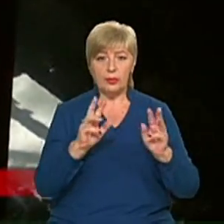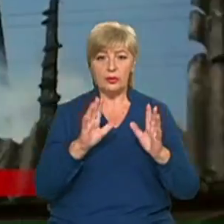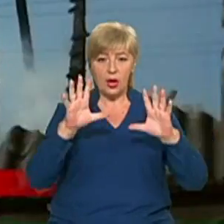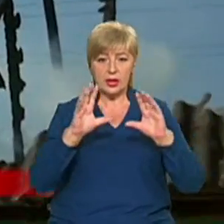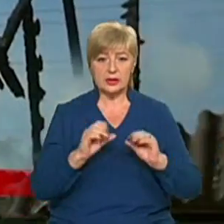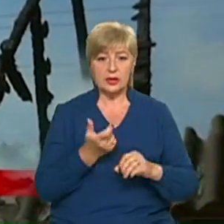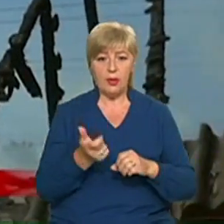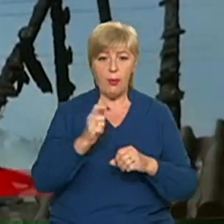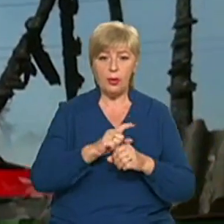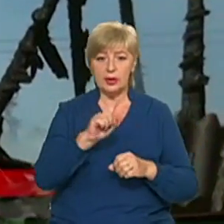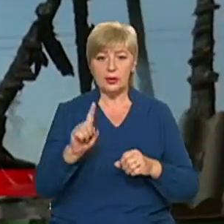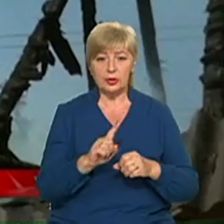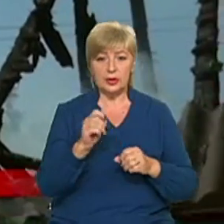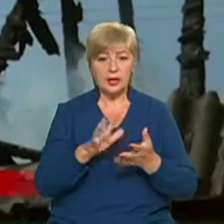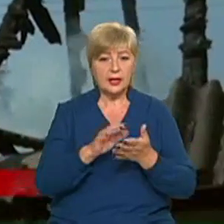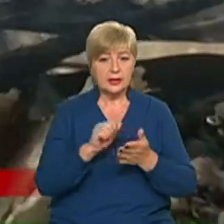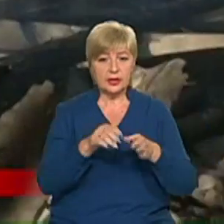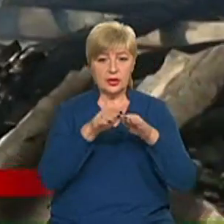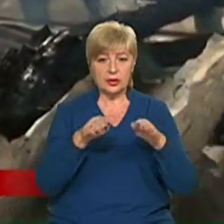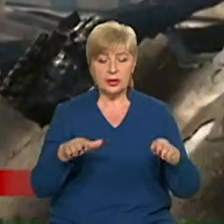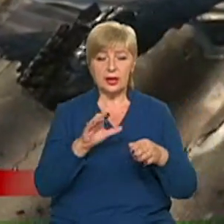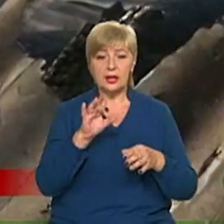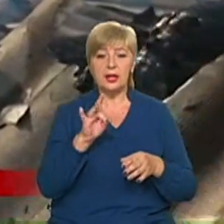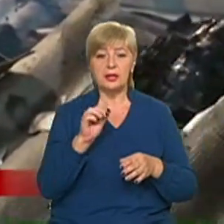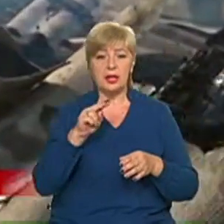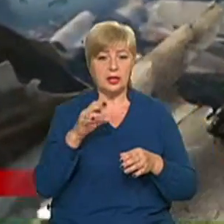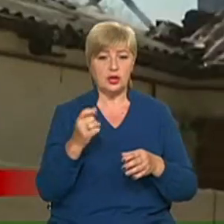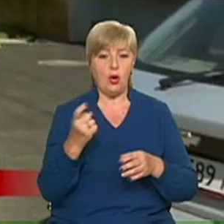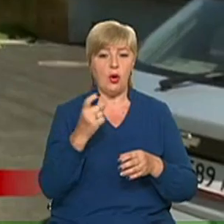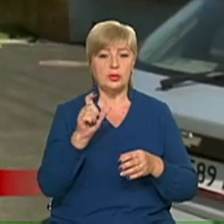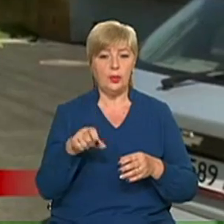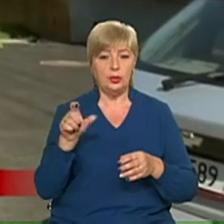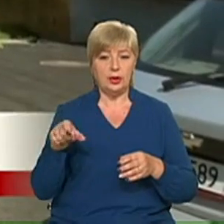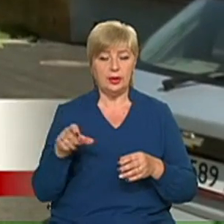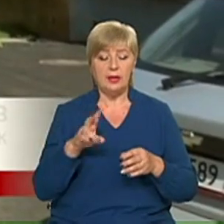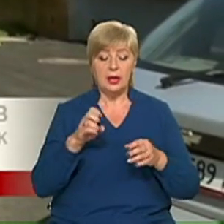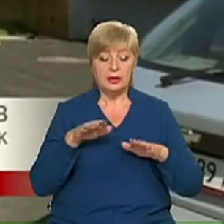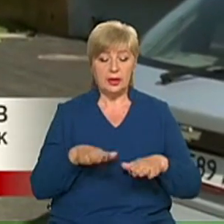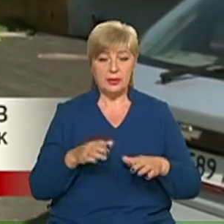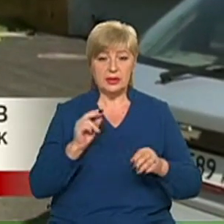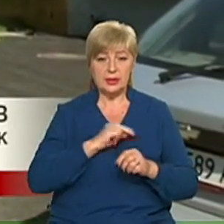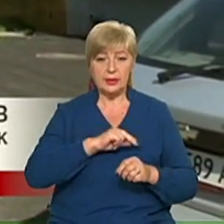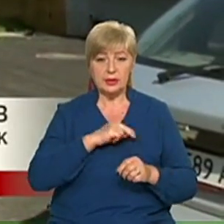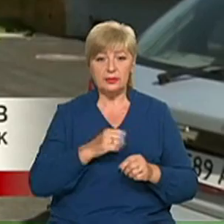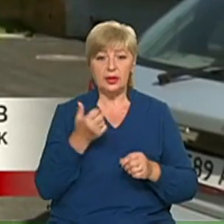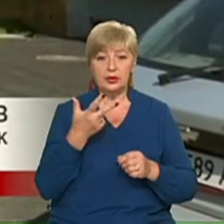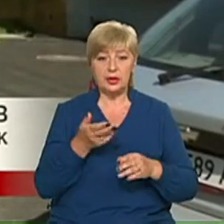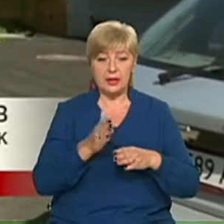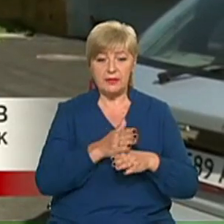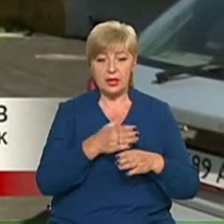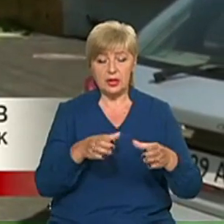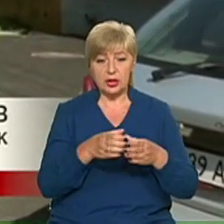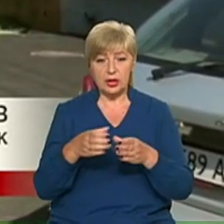понад годину. Воно знищило дах та речі господарів. На місці працювало 3 відділення,